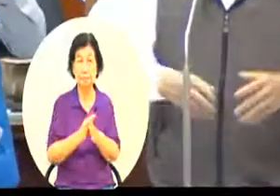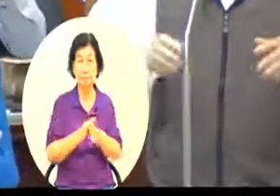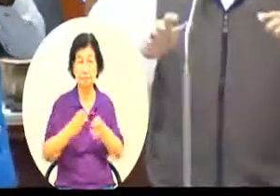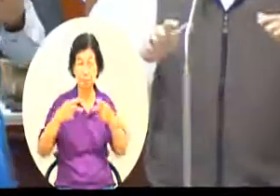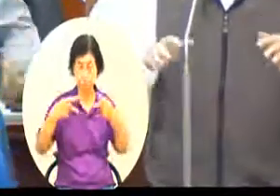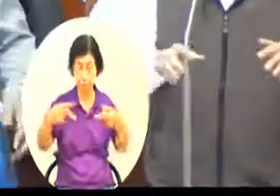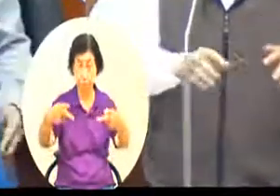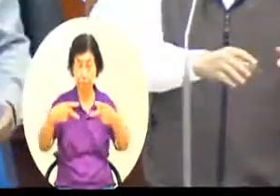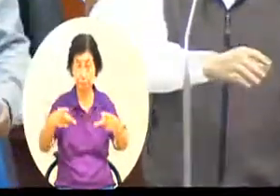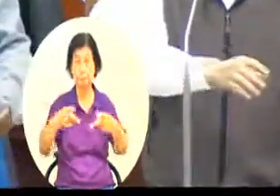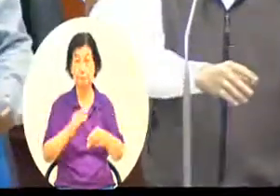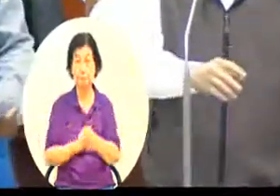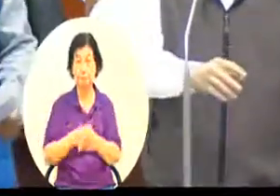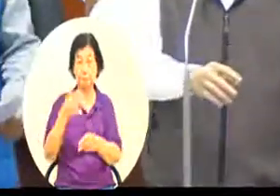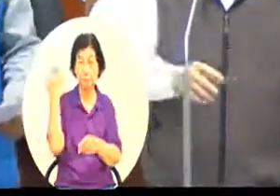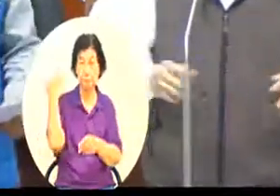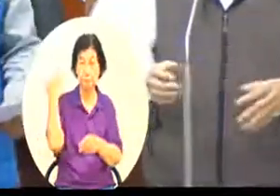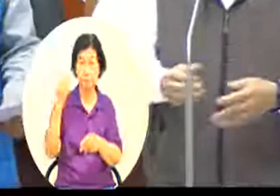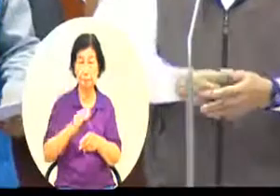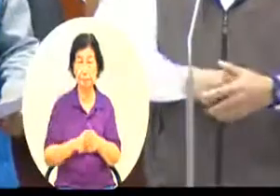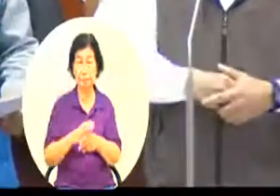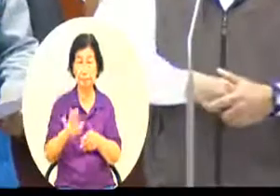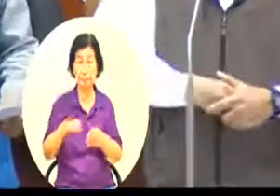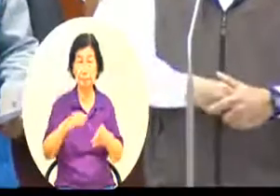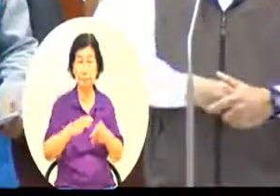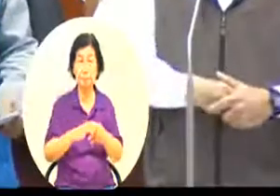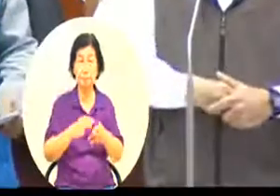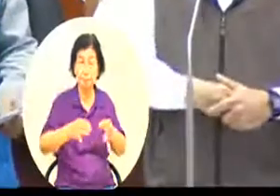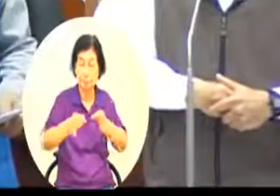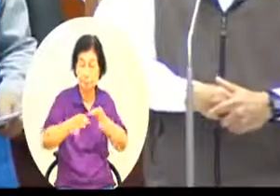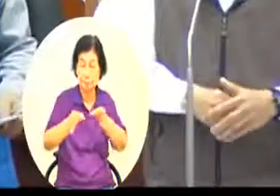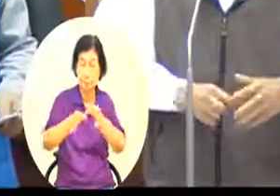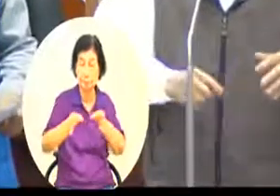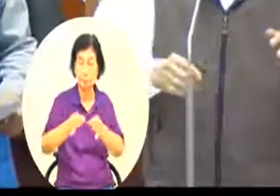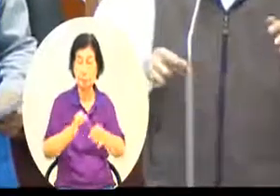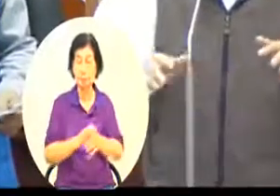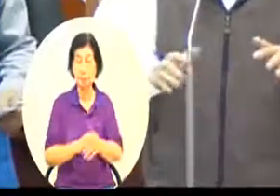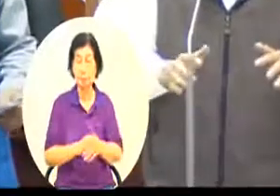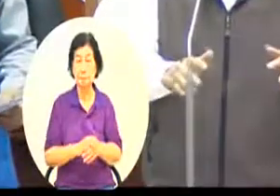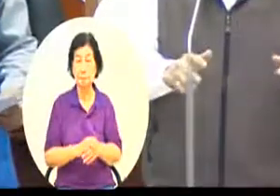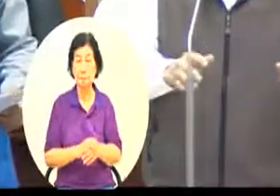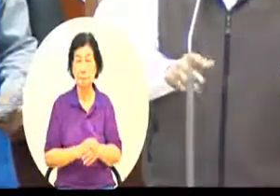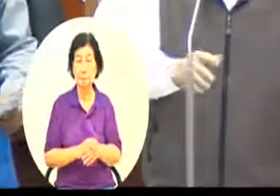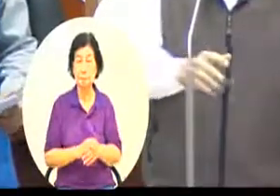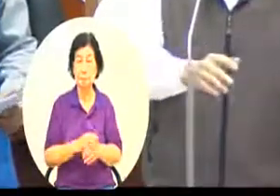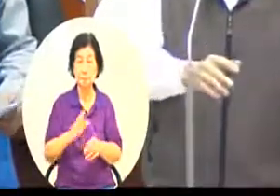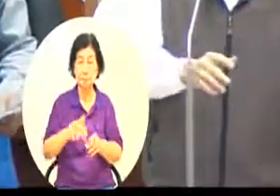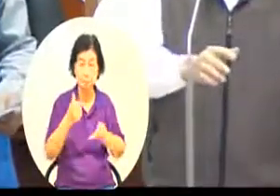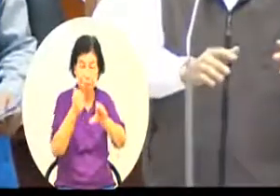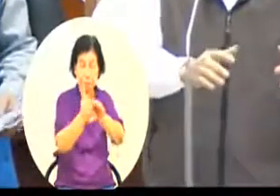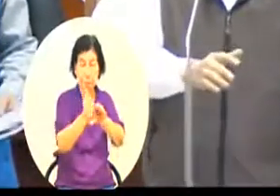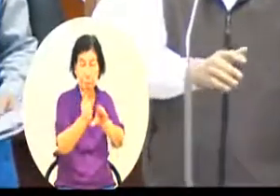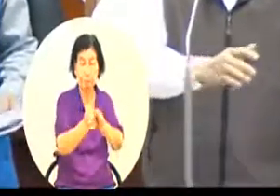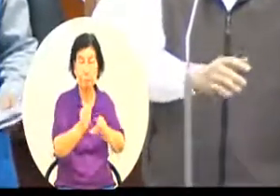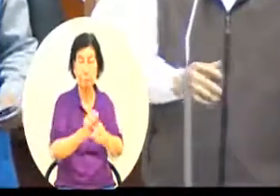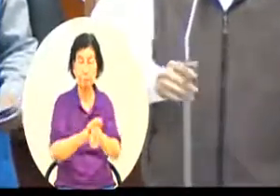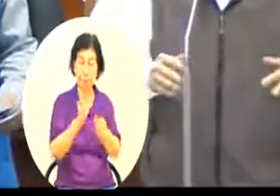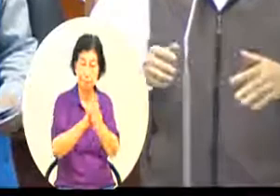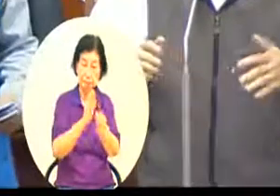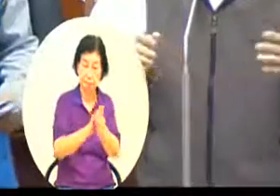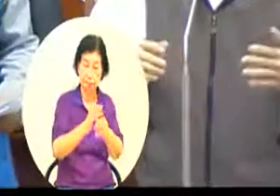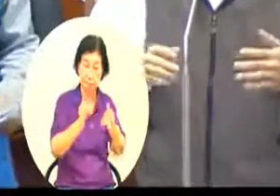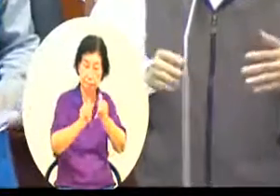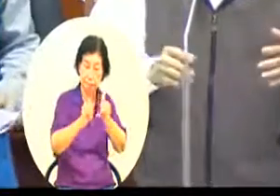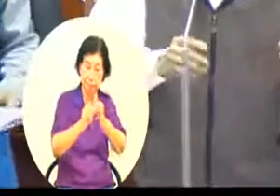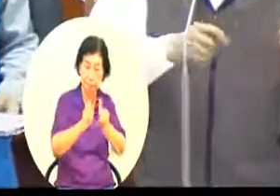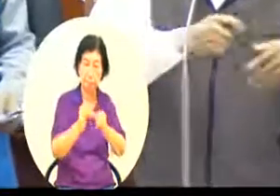了？ 从过去的营运到现在，整个捷运的部分，因为也运量，第一个要让民众慢慢适应，然后慢